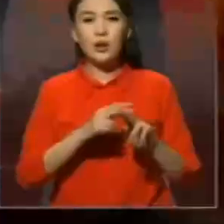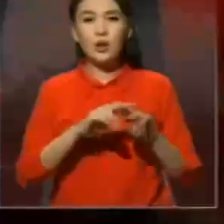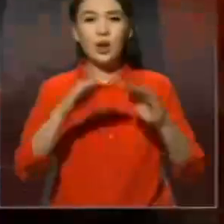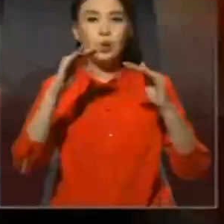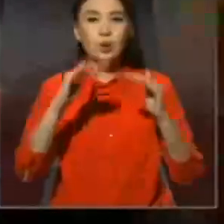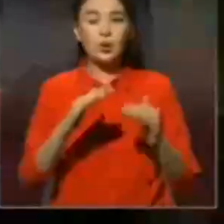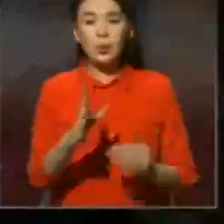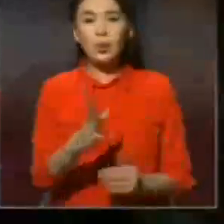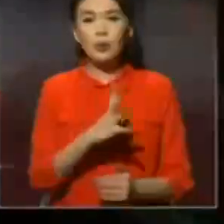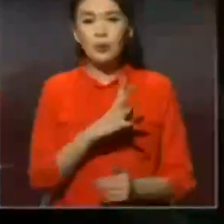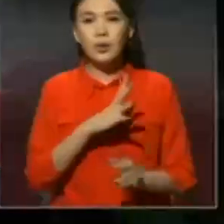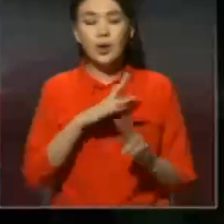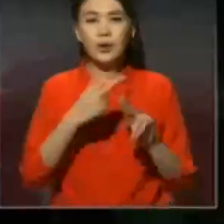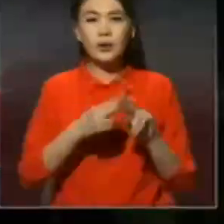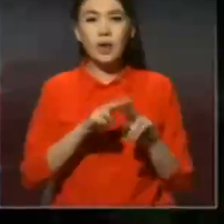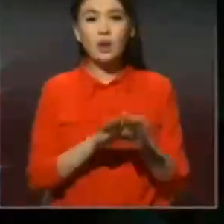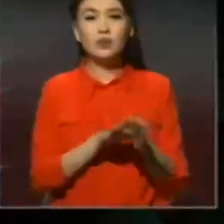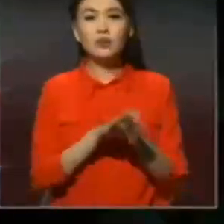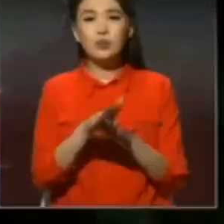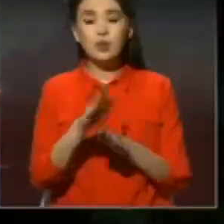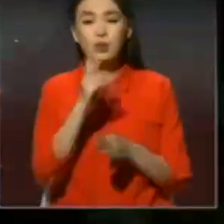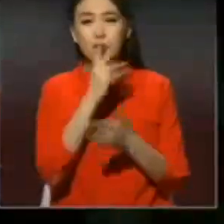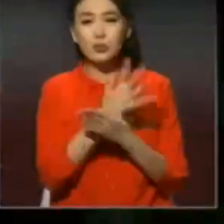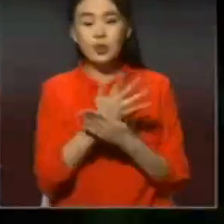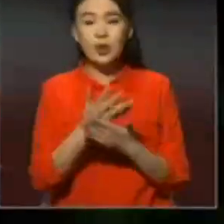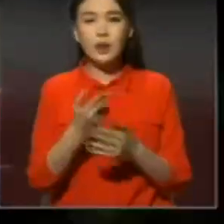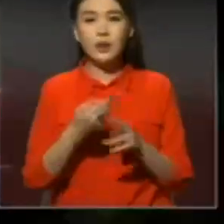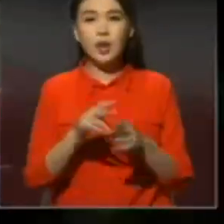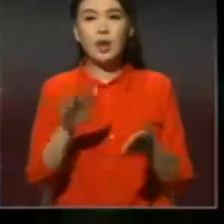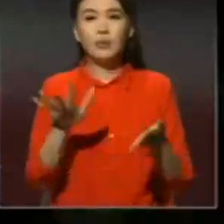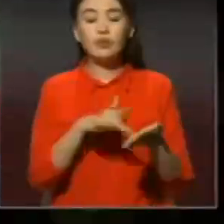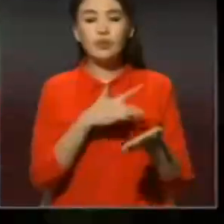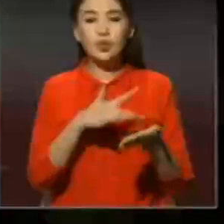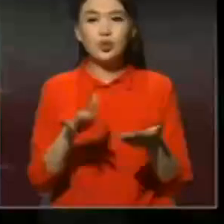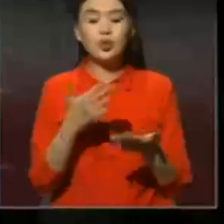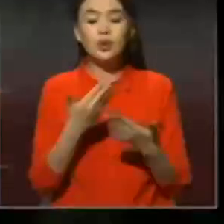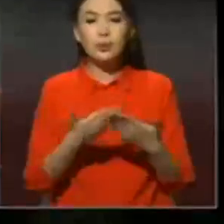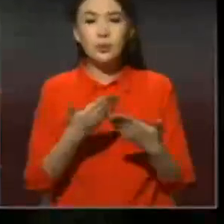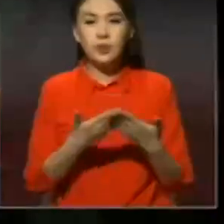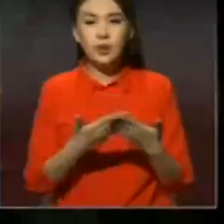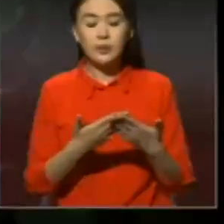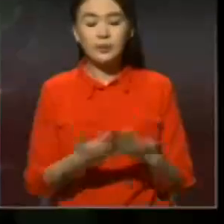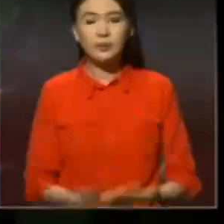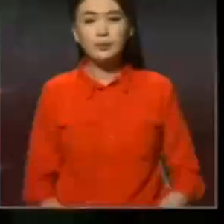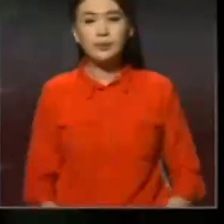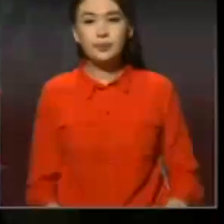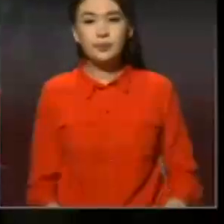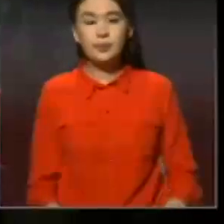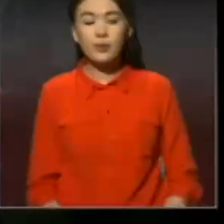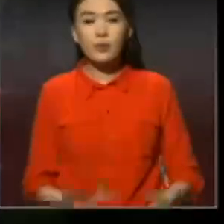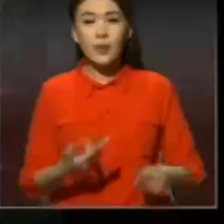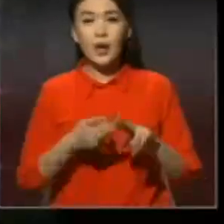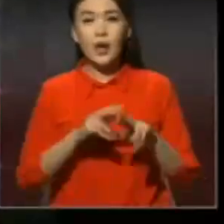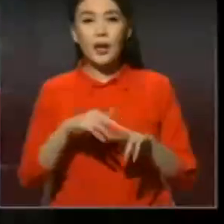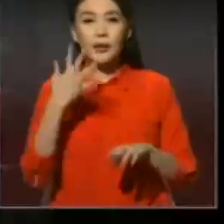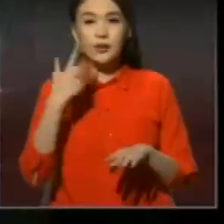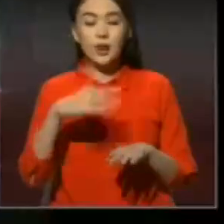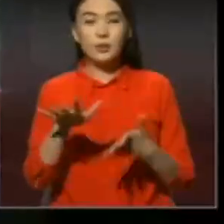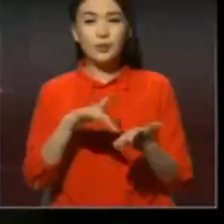төмендеу секілді. Біз оған қазір тоқталамыз. Одан бөлек мына жаңағы бюджет мәселесін айтып өтейікші. Иә. Бюджет мәселесіне келгенде,